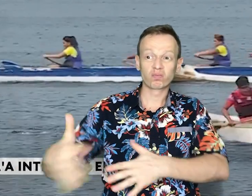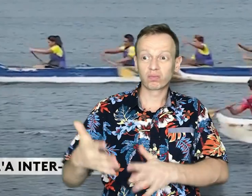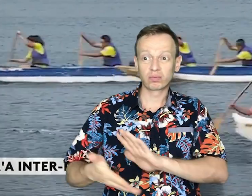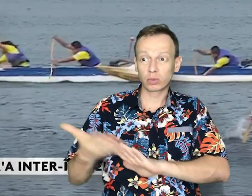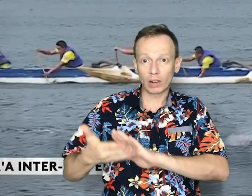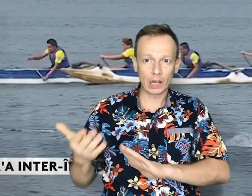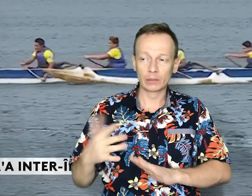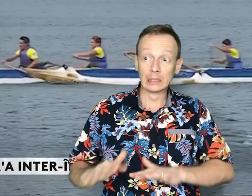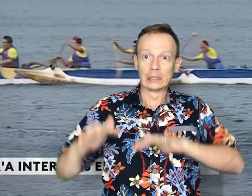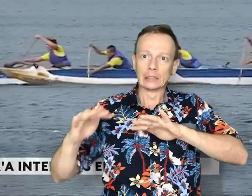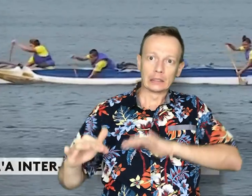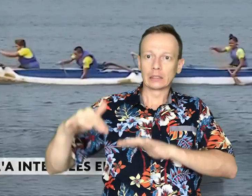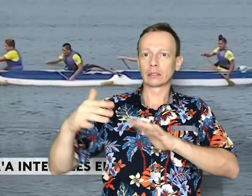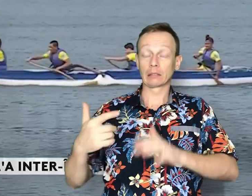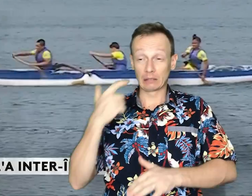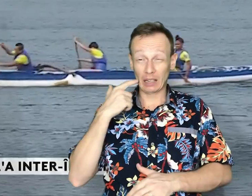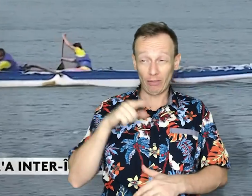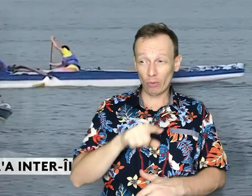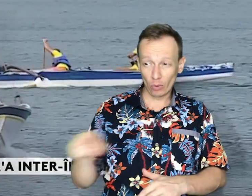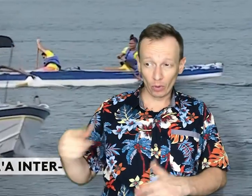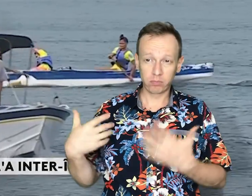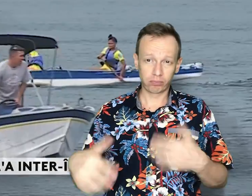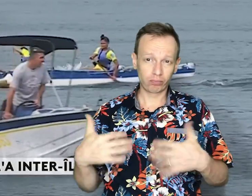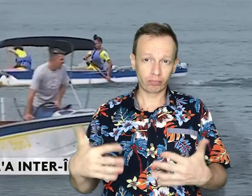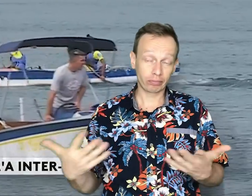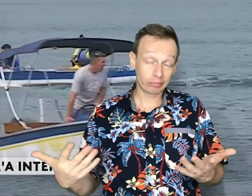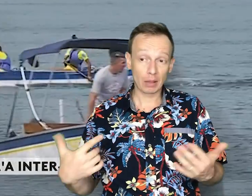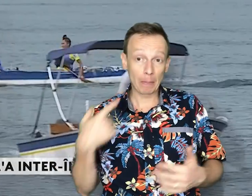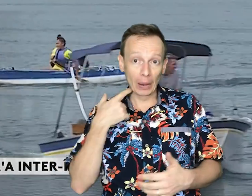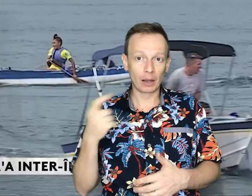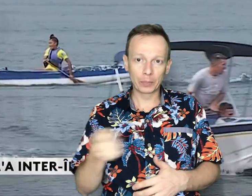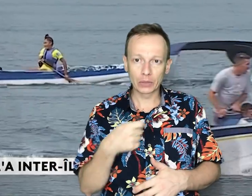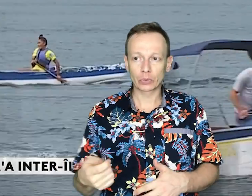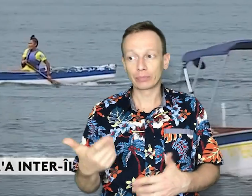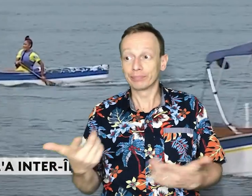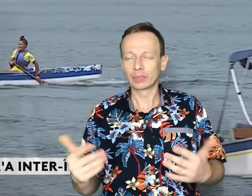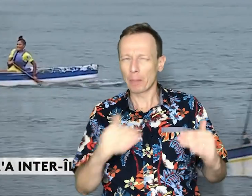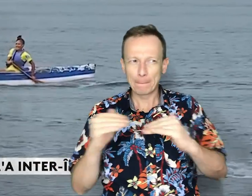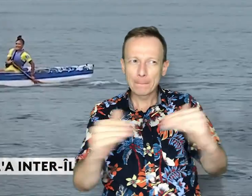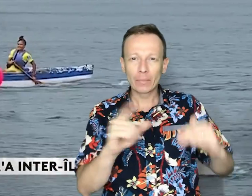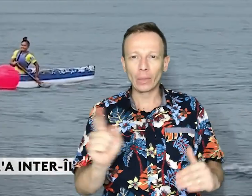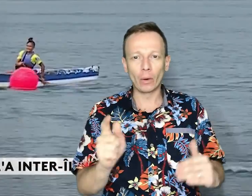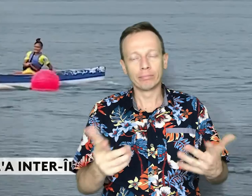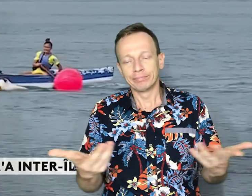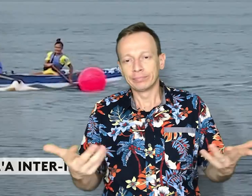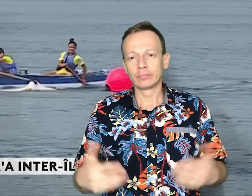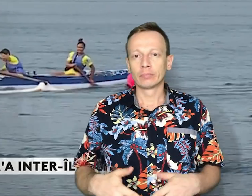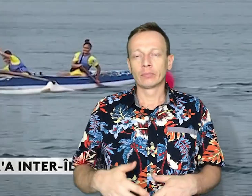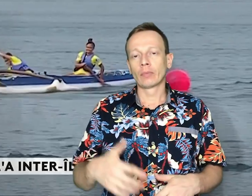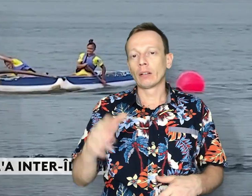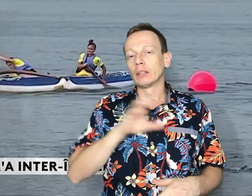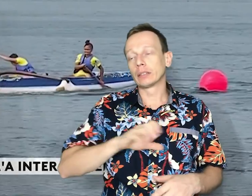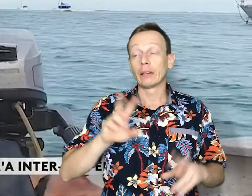élèves-là sont pénalisés. Ce n'est pas équitable pour tout le monde, mais bon. On va appeler ça la fête du va. Donc je ne sais pas